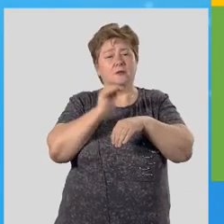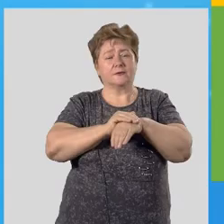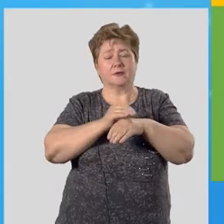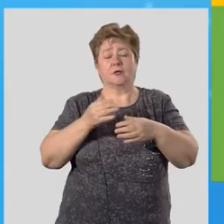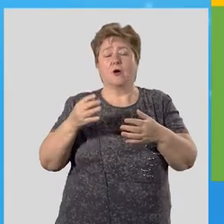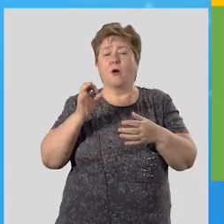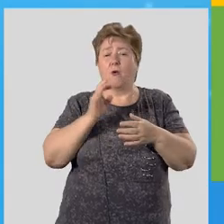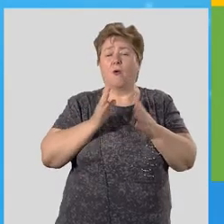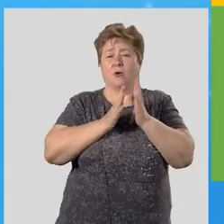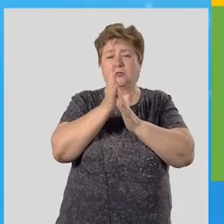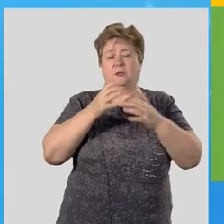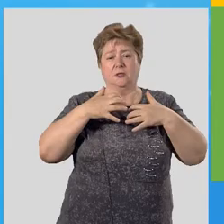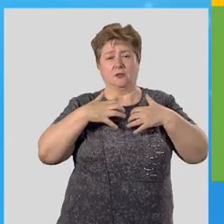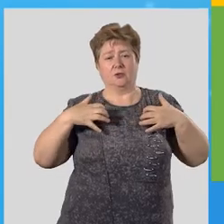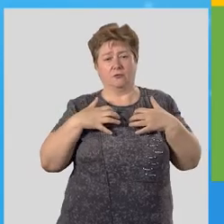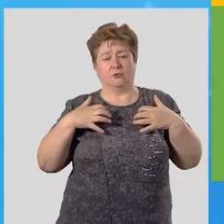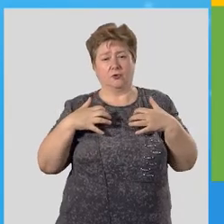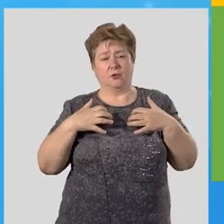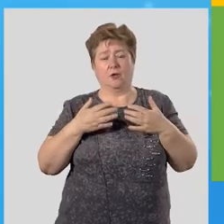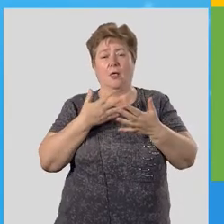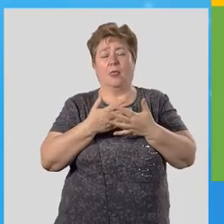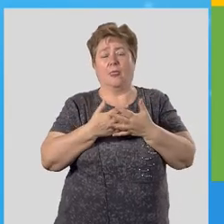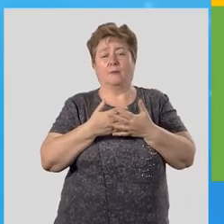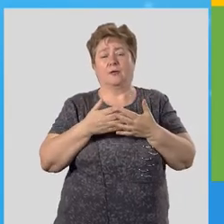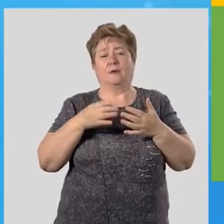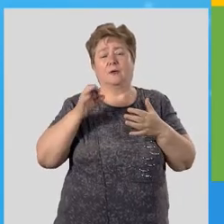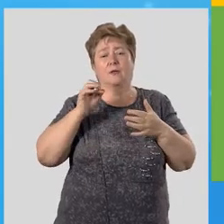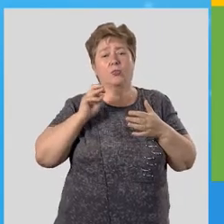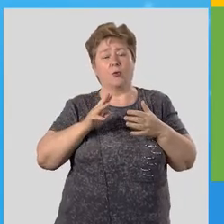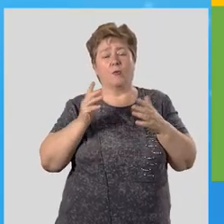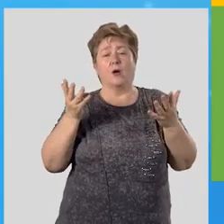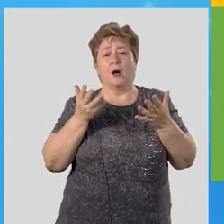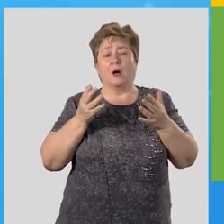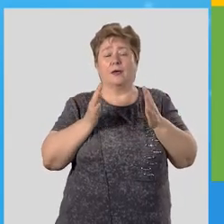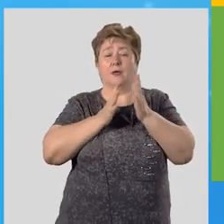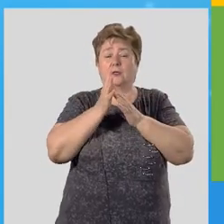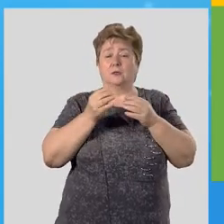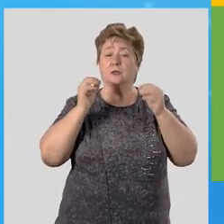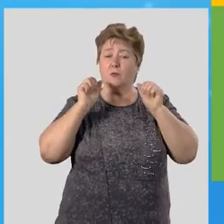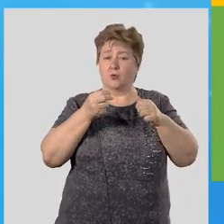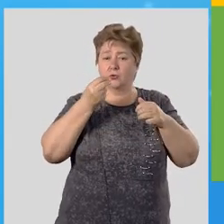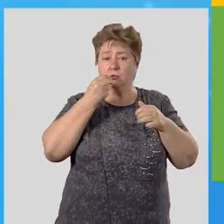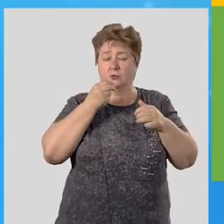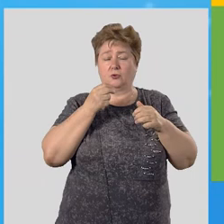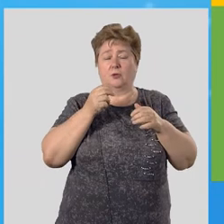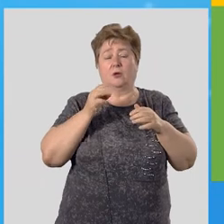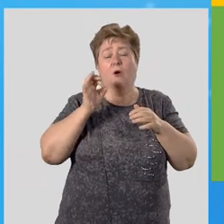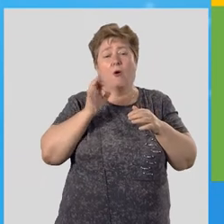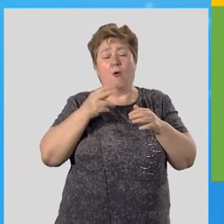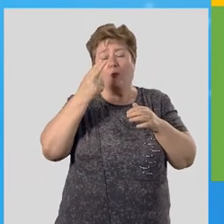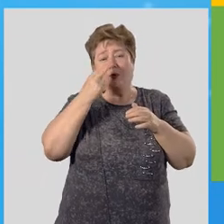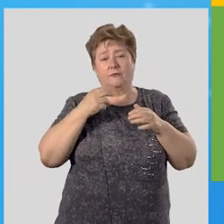сведения о растениях и животных. Например, о том, какие растения съедобны, о